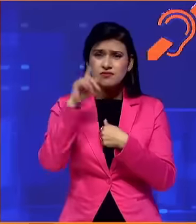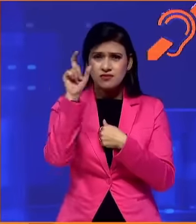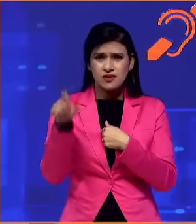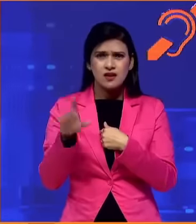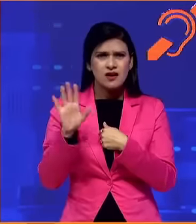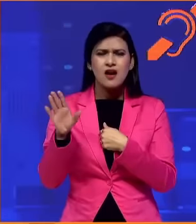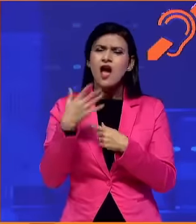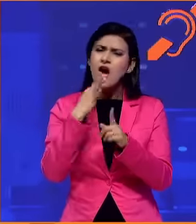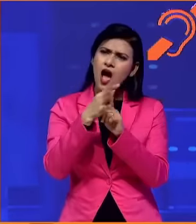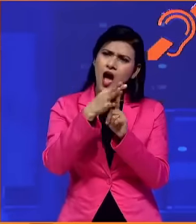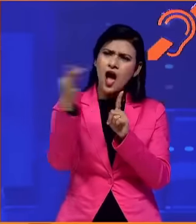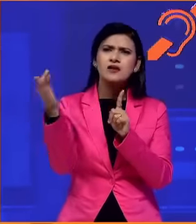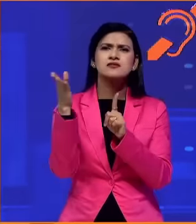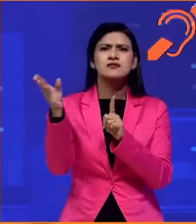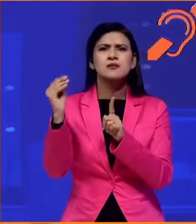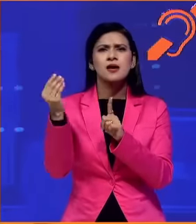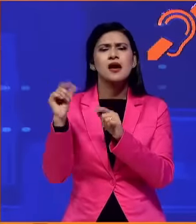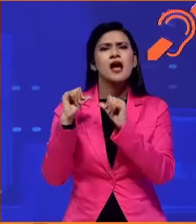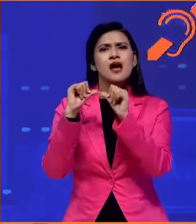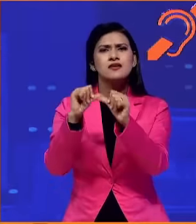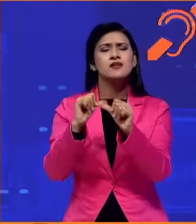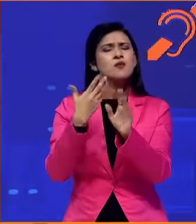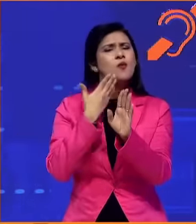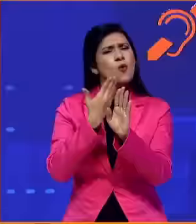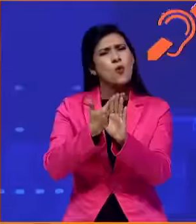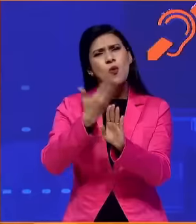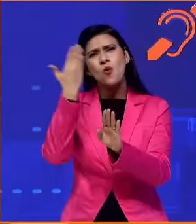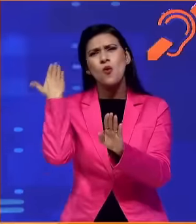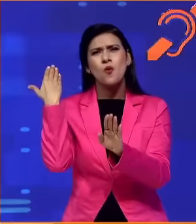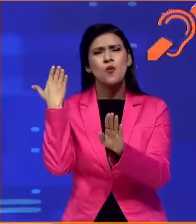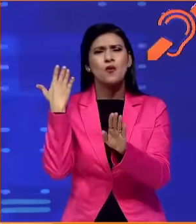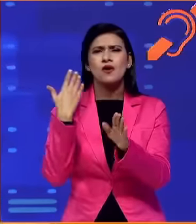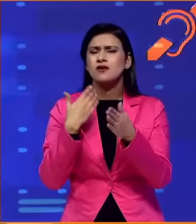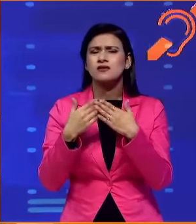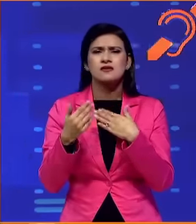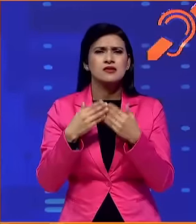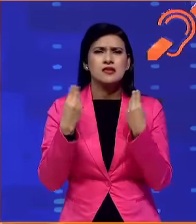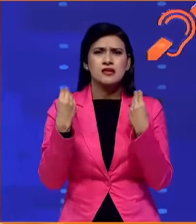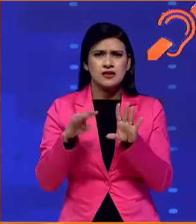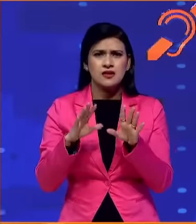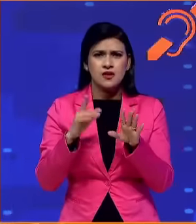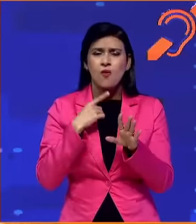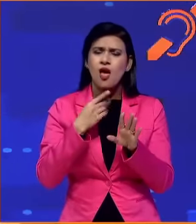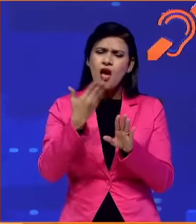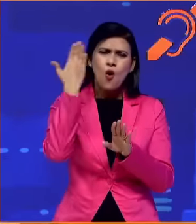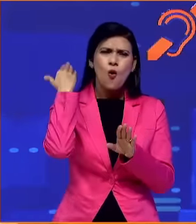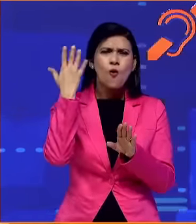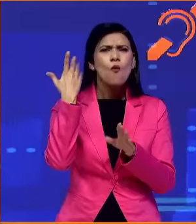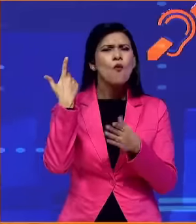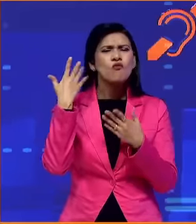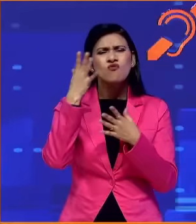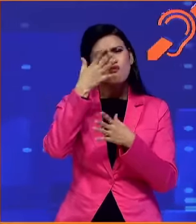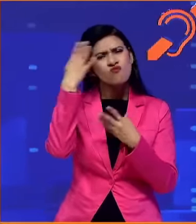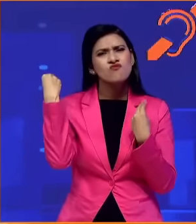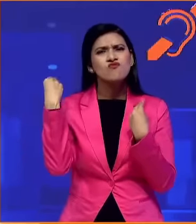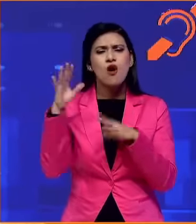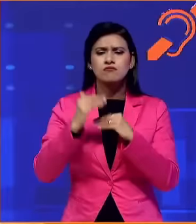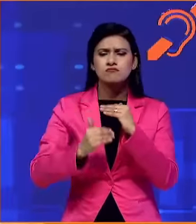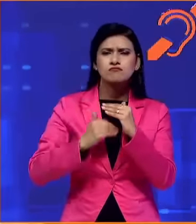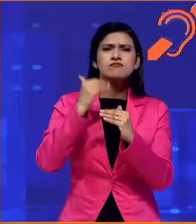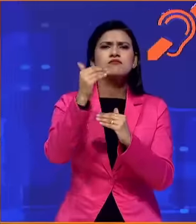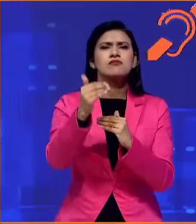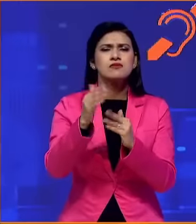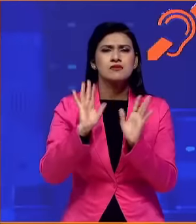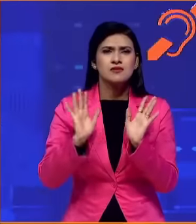नहींकहा,इसकेबारेमेंआपउनसेपूछसकतेहैं। लेकिनयेसबबातेंअबपुरानीहोचुकीहैं।जो बीतगयासोबीतगया;हमेंइसेजानेदेनाचाहिए। हमेंआगे